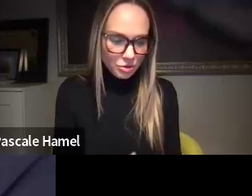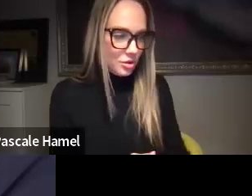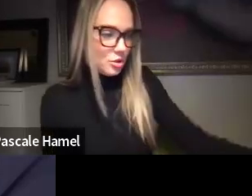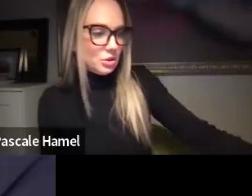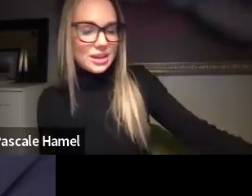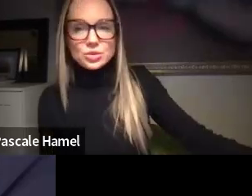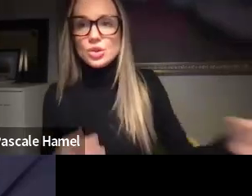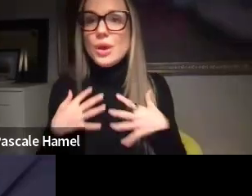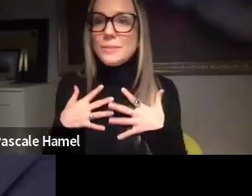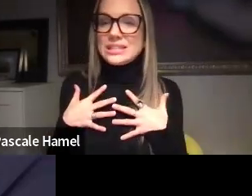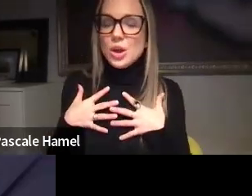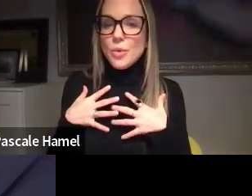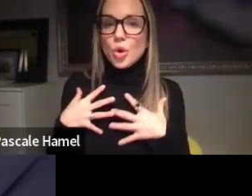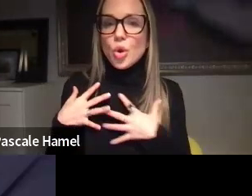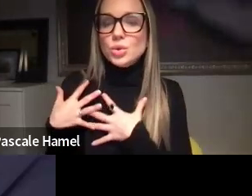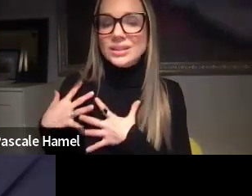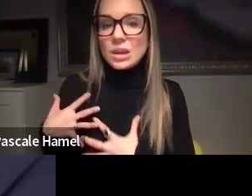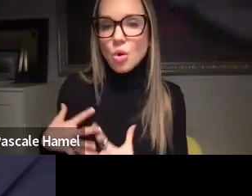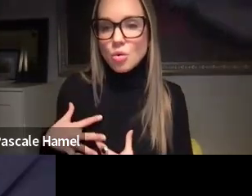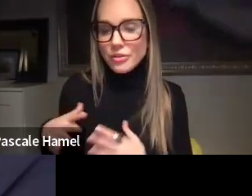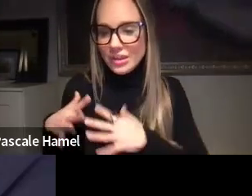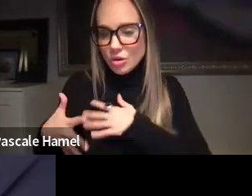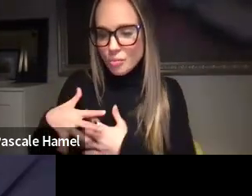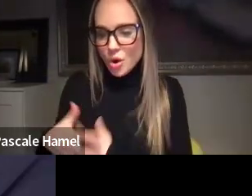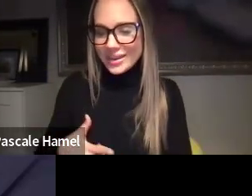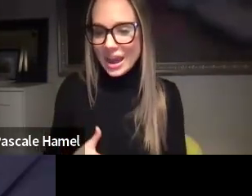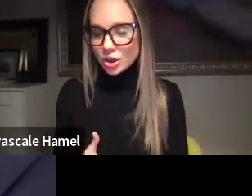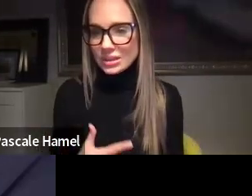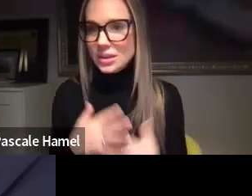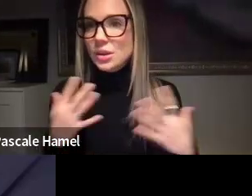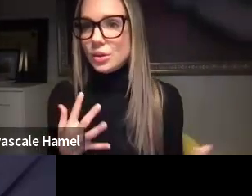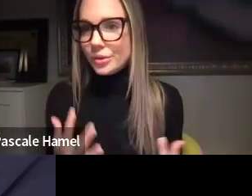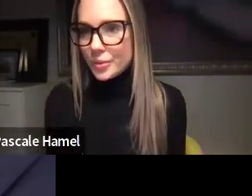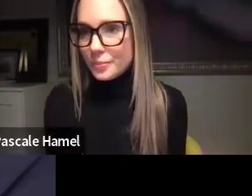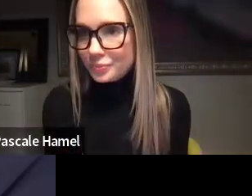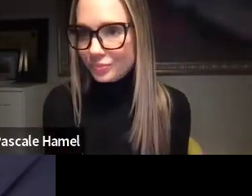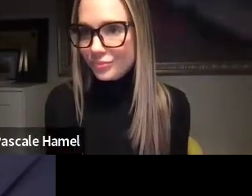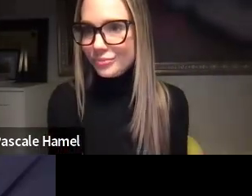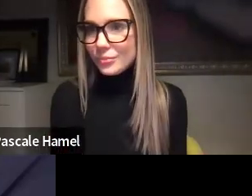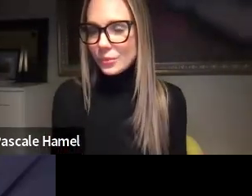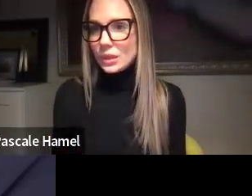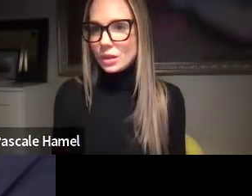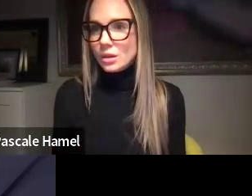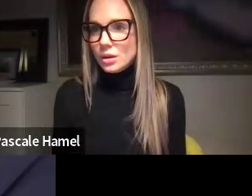Non, il y a pas de traduction. Mais c'est comme un gros tricot, le fait un peu en carotté.